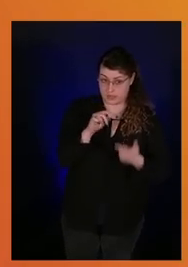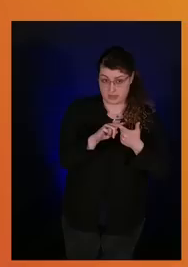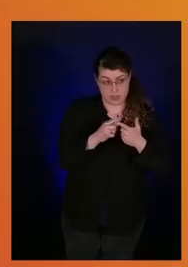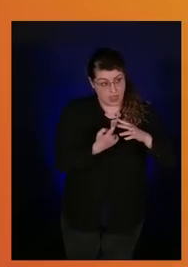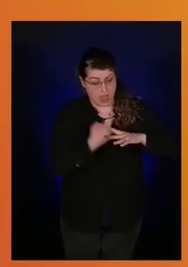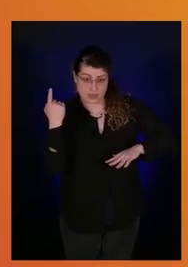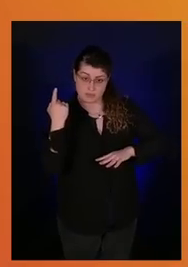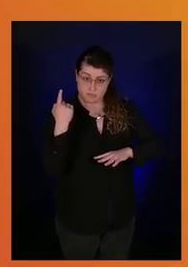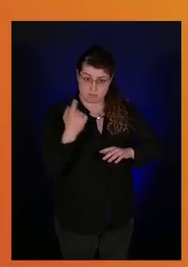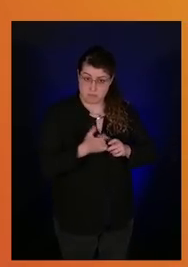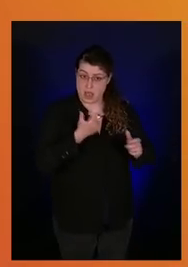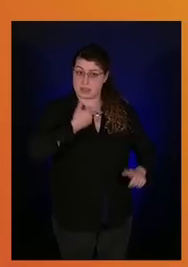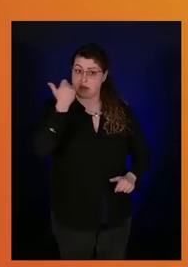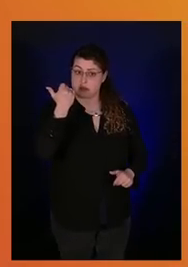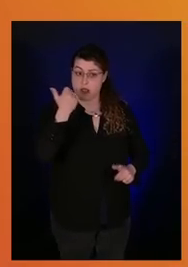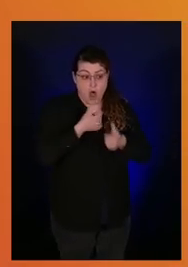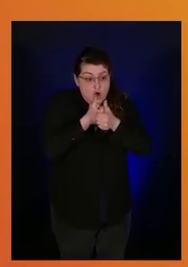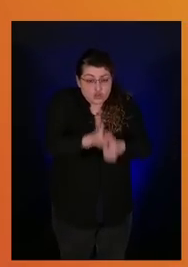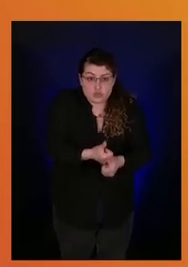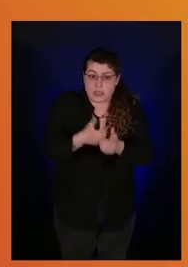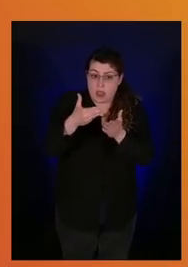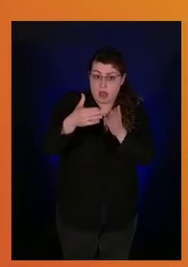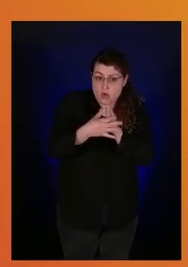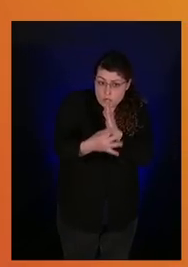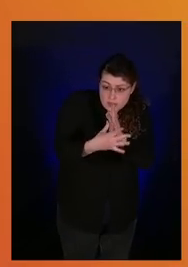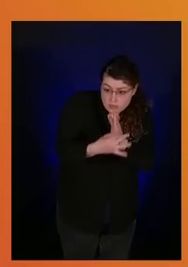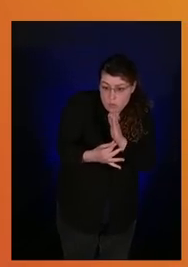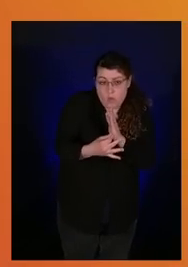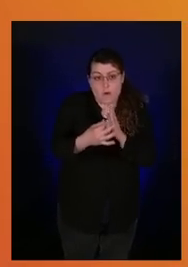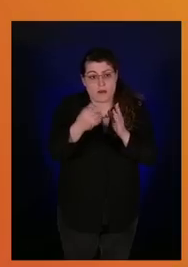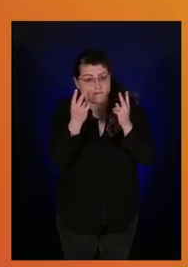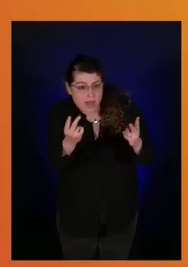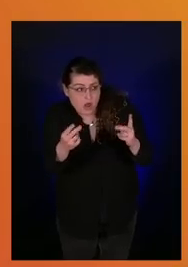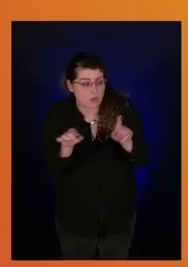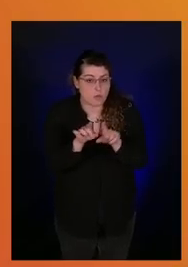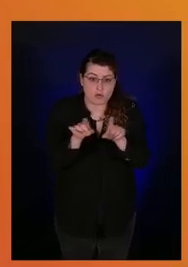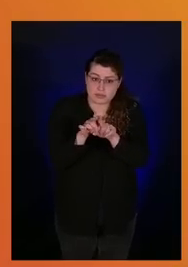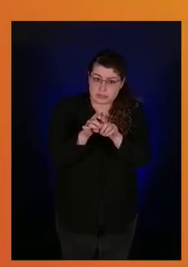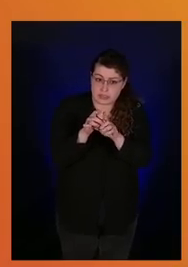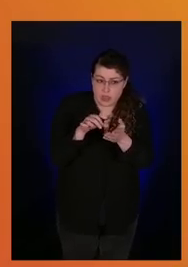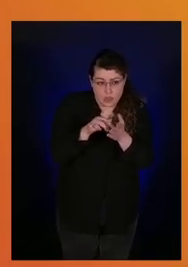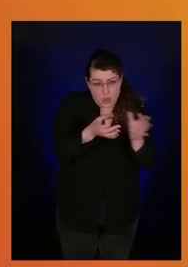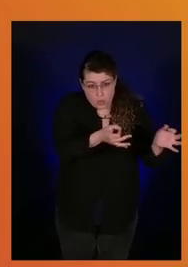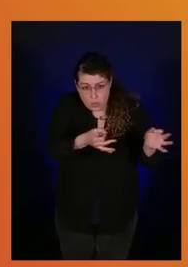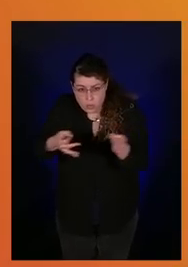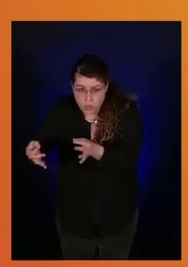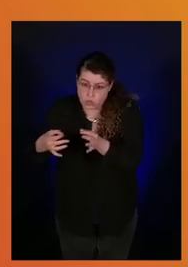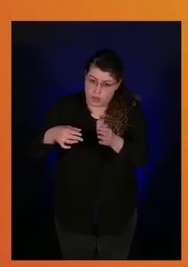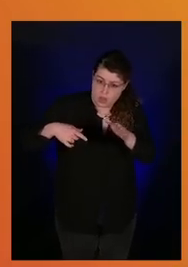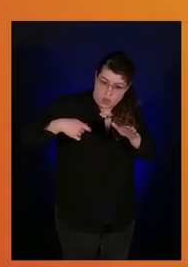indépendance dépendent de nos cotisations, de leur valeur et de la régularité de leur reversement à